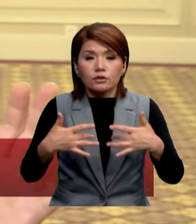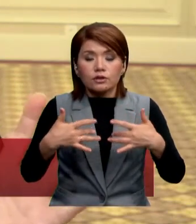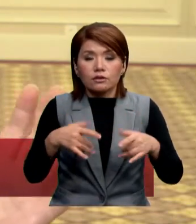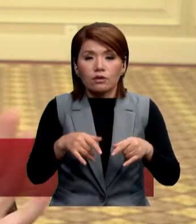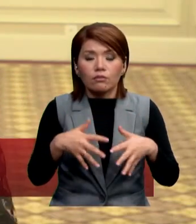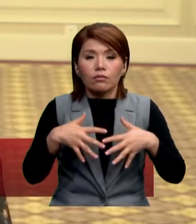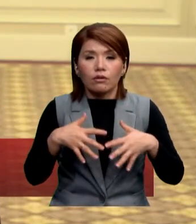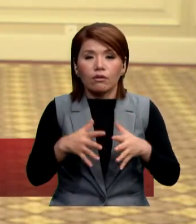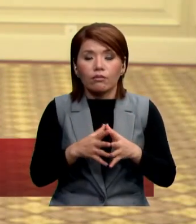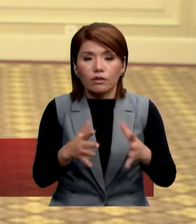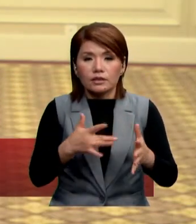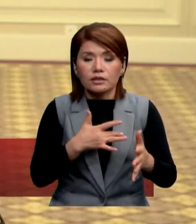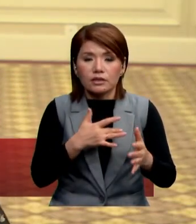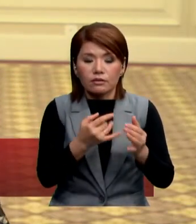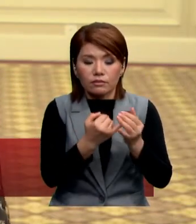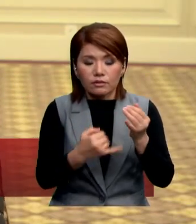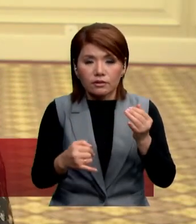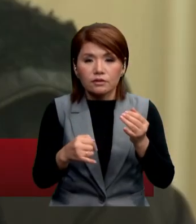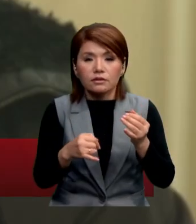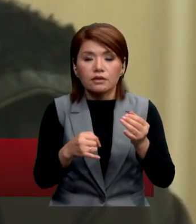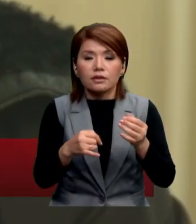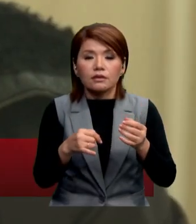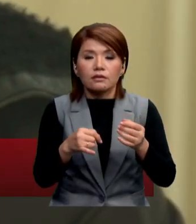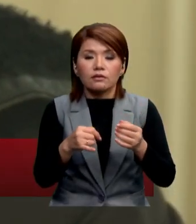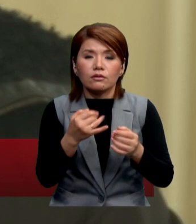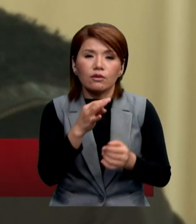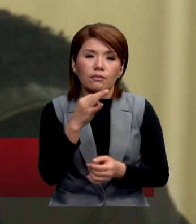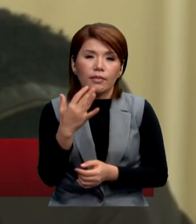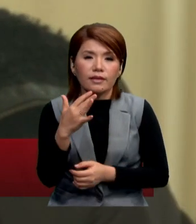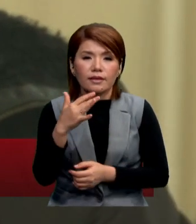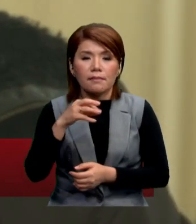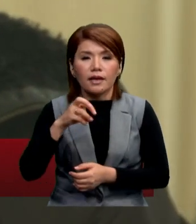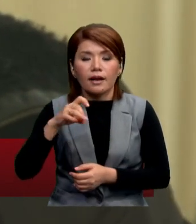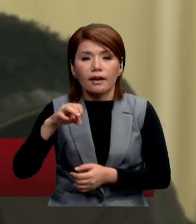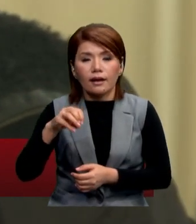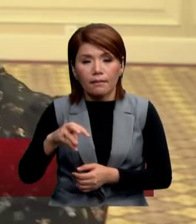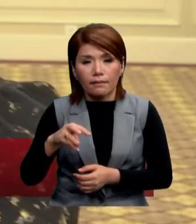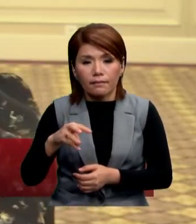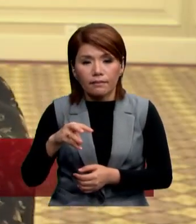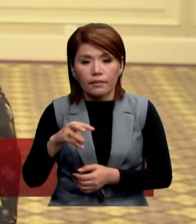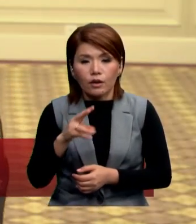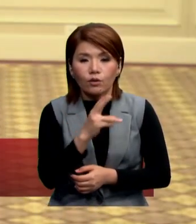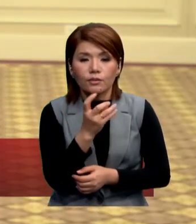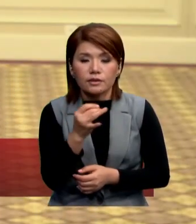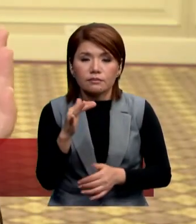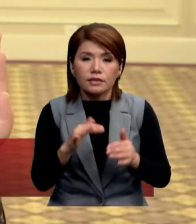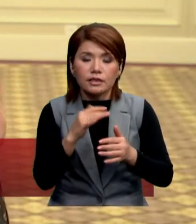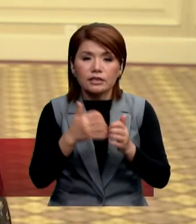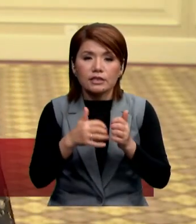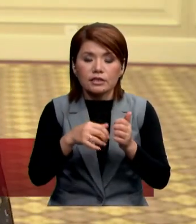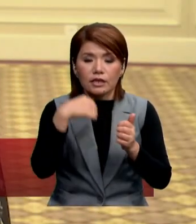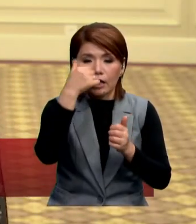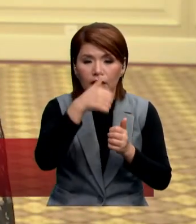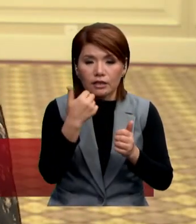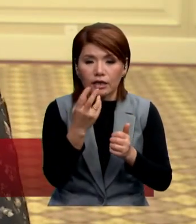очень большое воздействие на сердечно-сосудочную систему. 5 микрограмм на кубический метр средней годовой